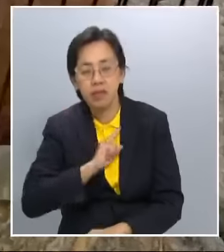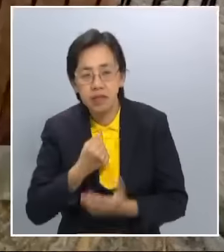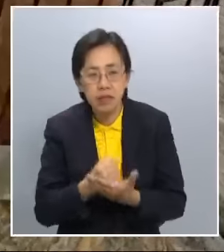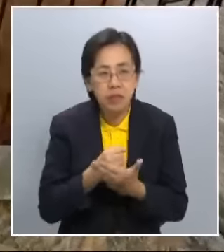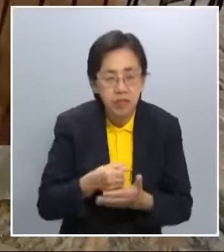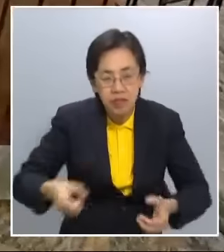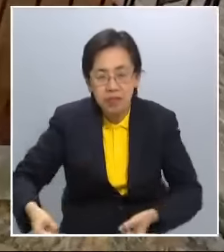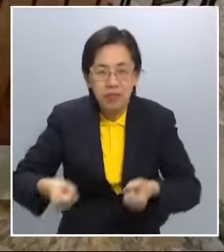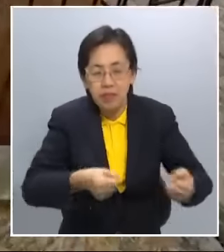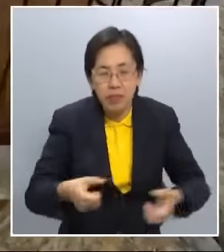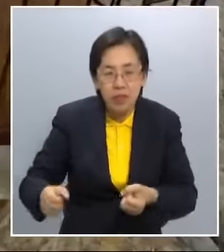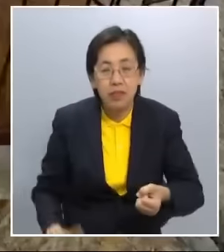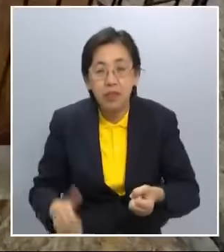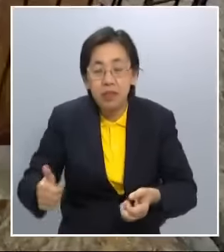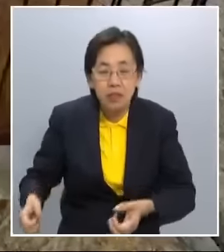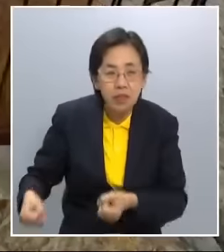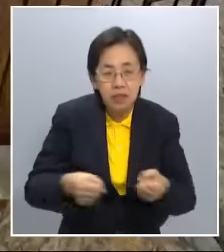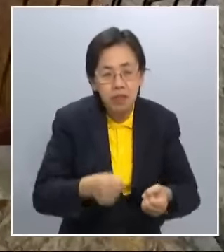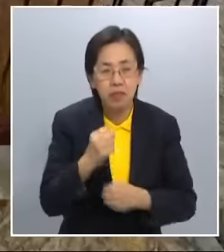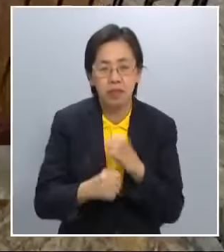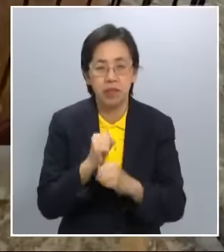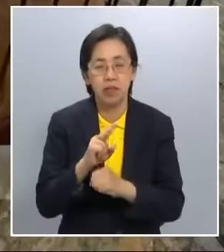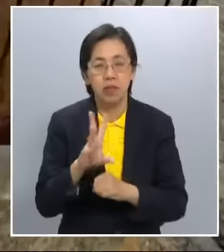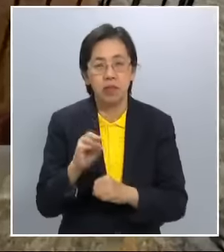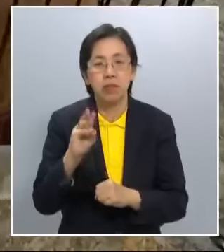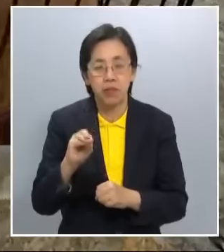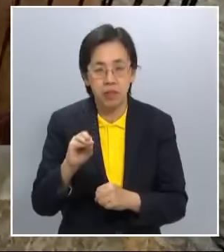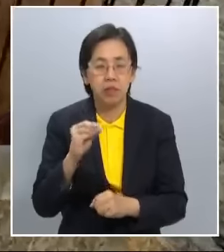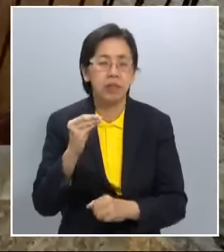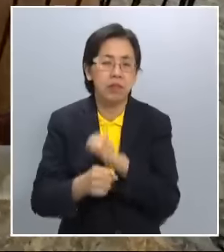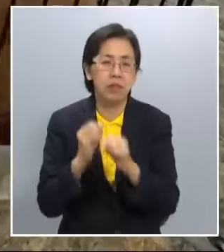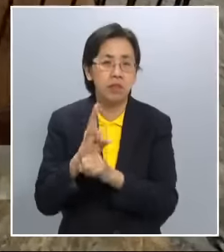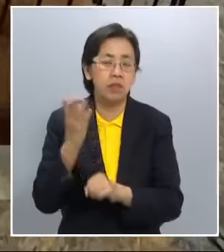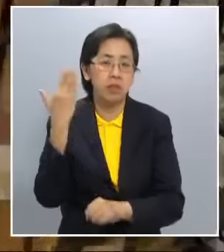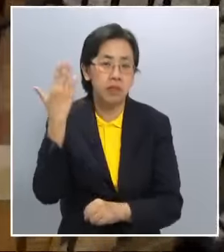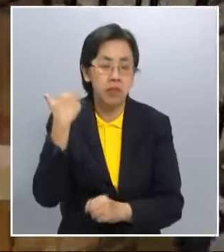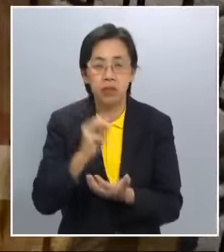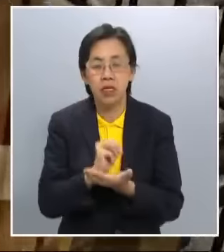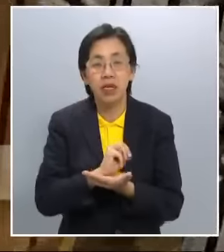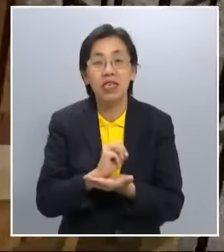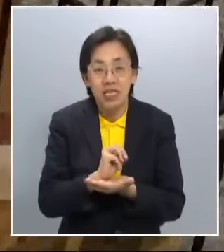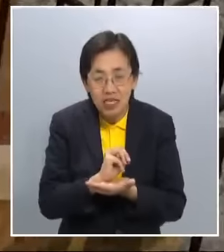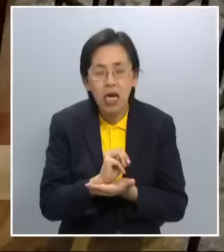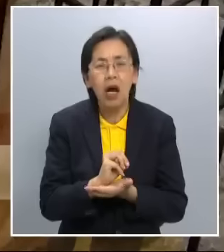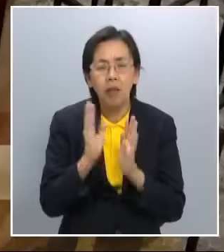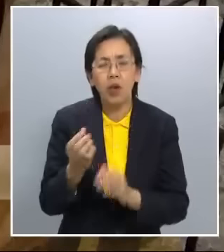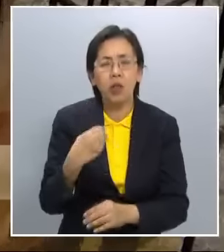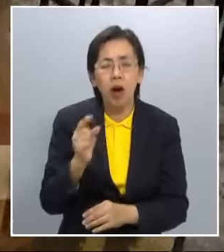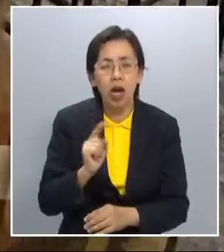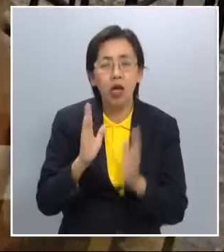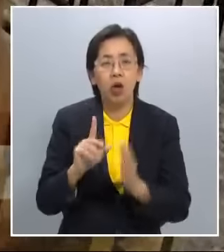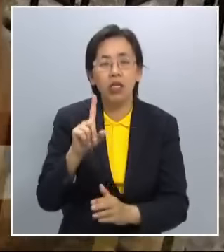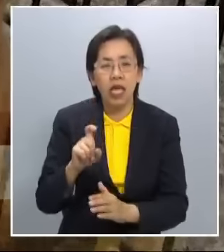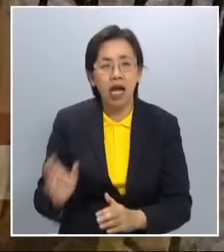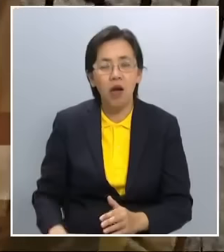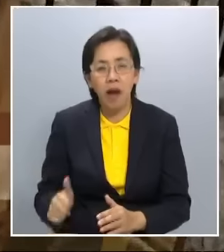สุนัขทราบว่าเมื่อปี60เมื่อ7ปีก่อนมูลนิธิเดอะไวท์เคยรับแจ้งว่าผู้ตายนำสุนัขใส่ก